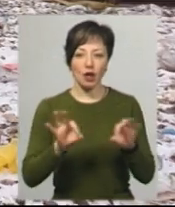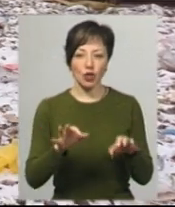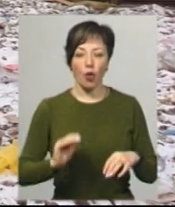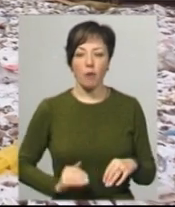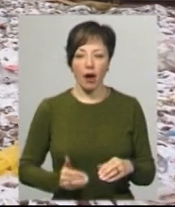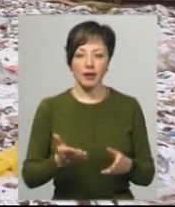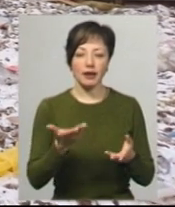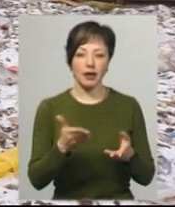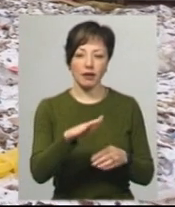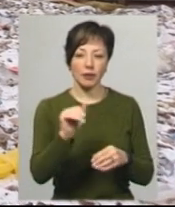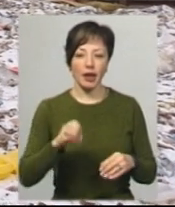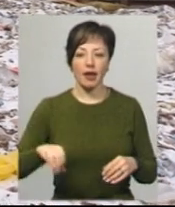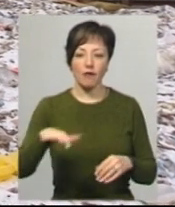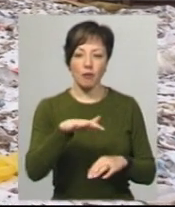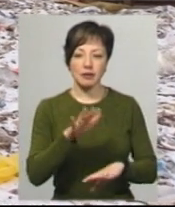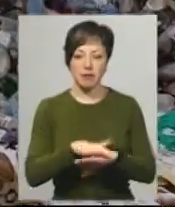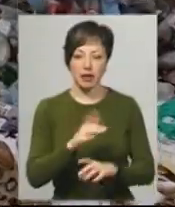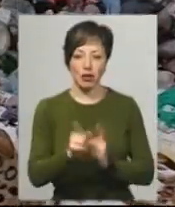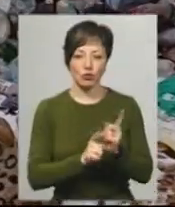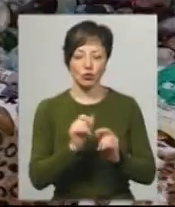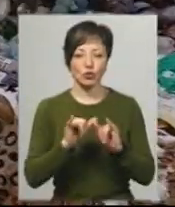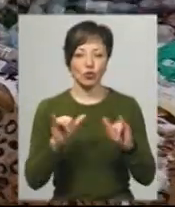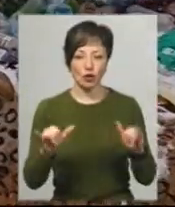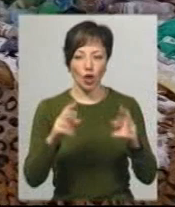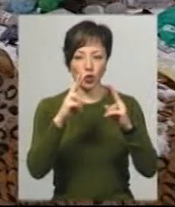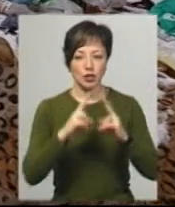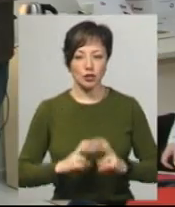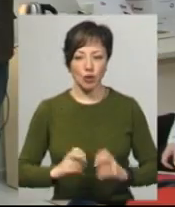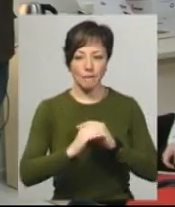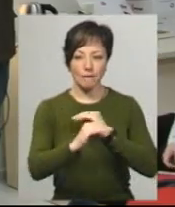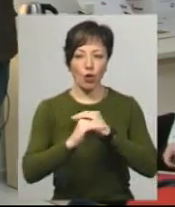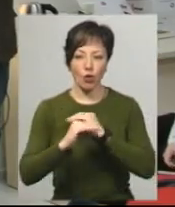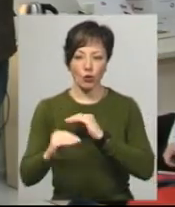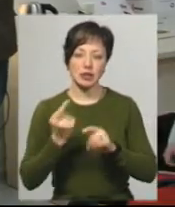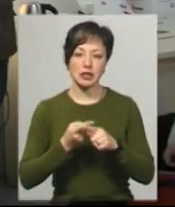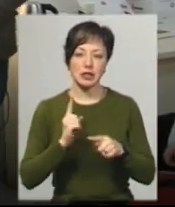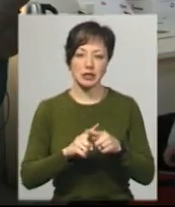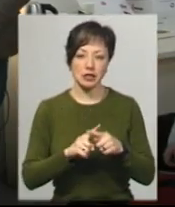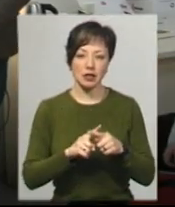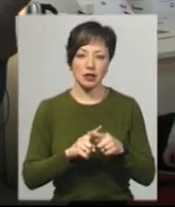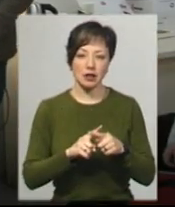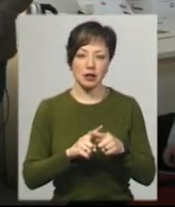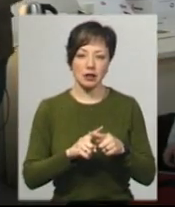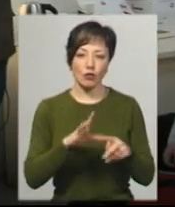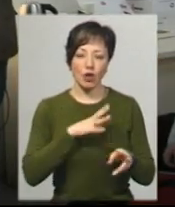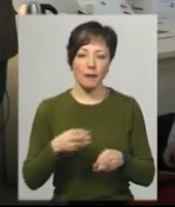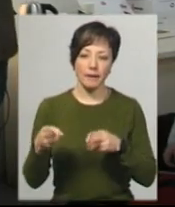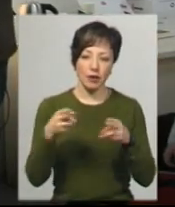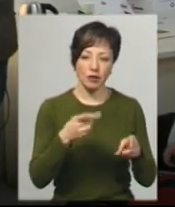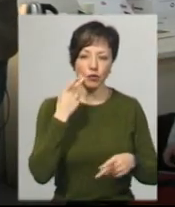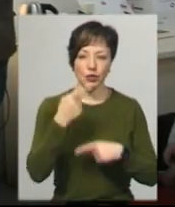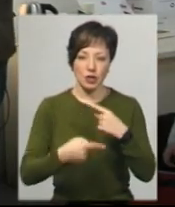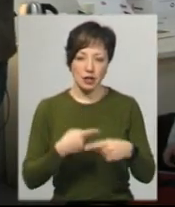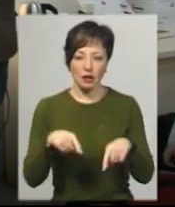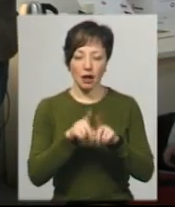компанії, яких найняв Європейський банк реконструкції та розвитку, досліджували полігон. Це були приїзди постійні, отак